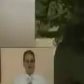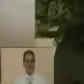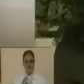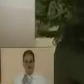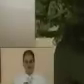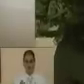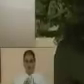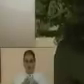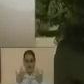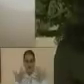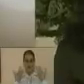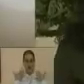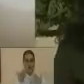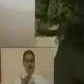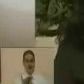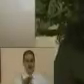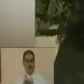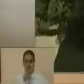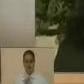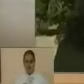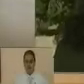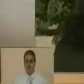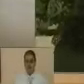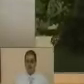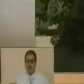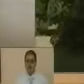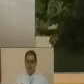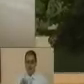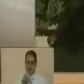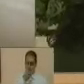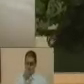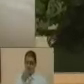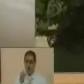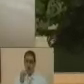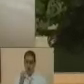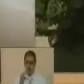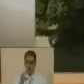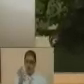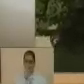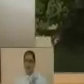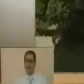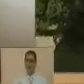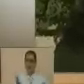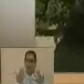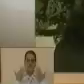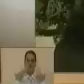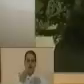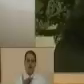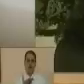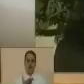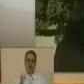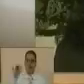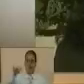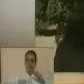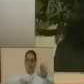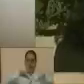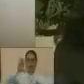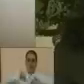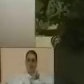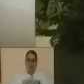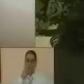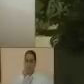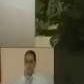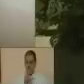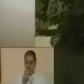من أنجح القطاعات الاقتصادية بال 2010 كان القطاع السياحي، حيث شهد ازدياد في أعداد السياح وازدياد في